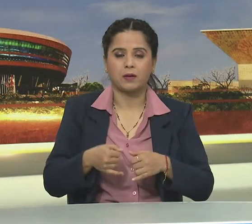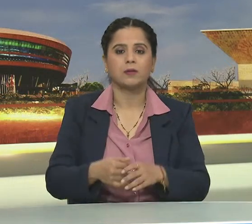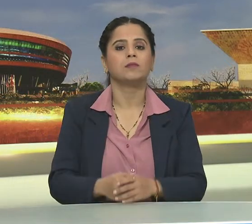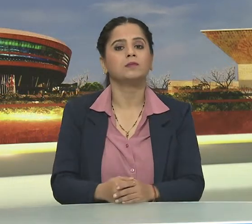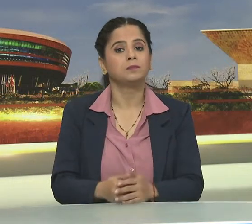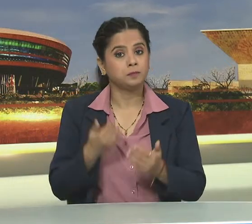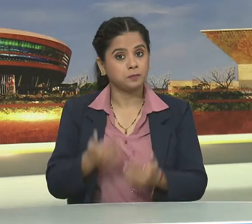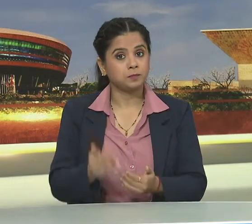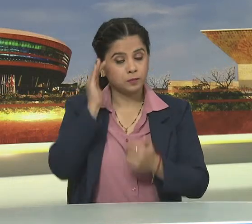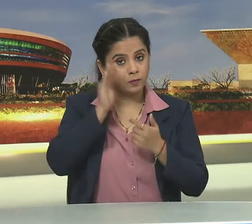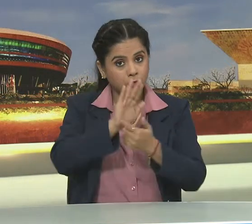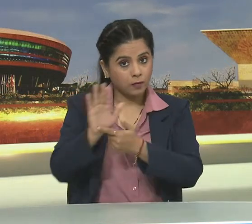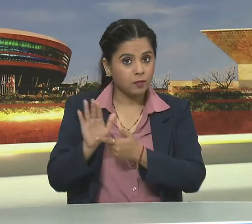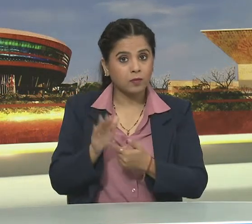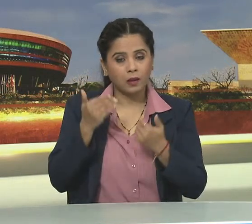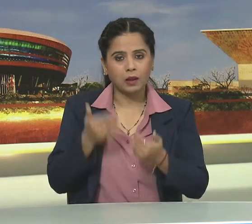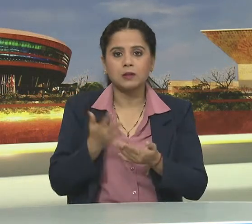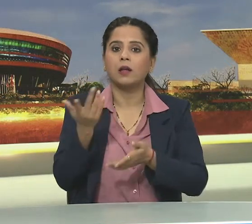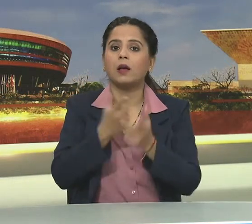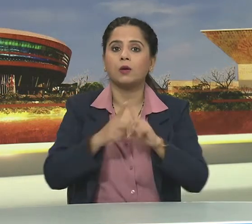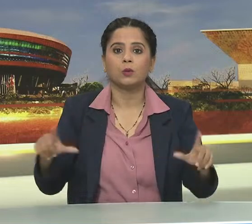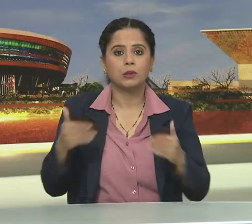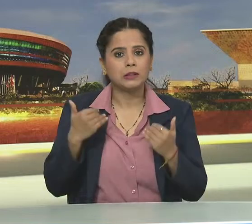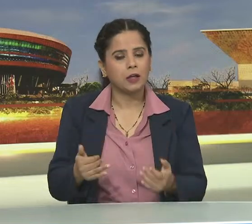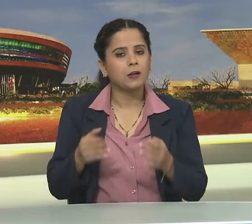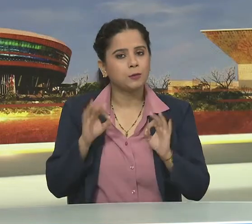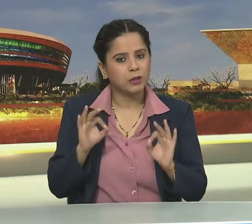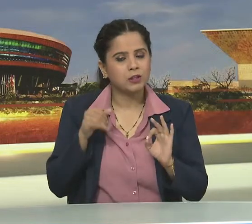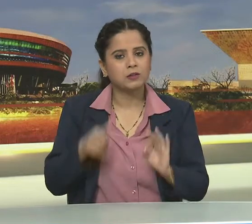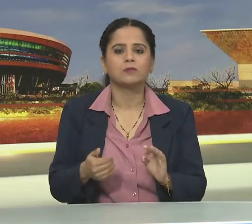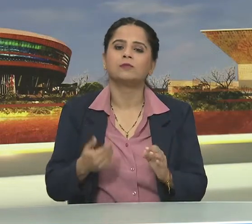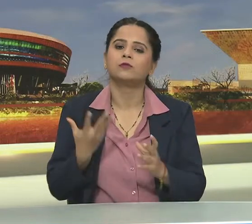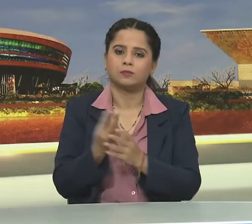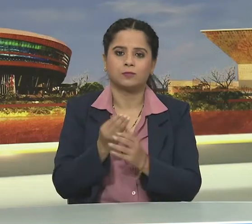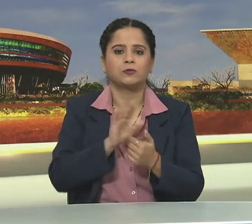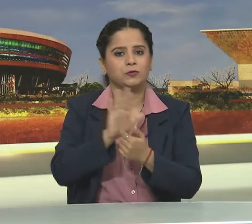और इसी के साथ फिलहाल सांकेतिक भाषा के इस खास बुलेटिन में आज हमारे साथ